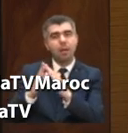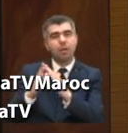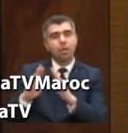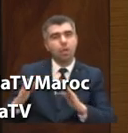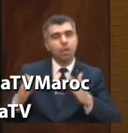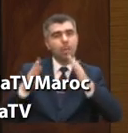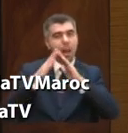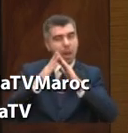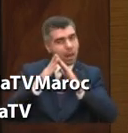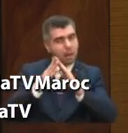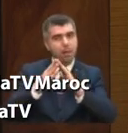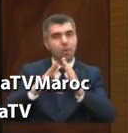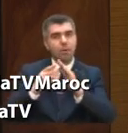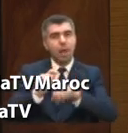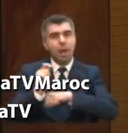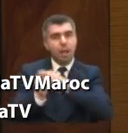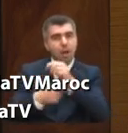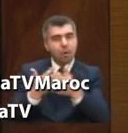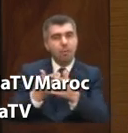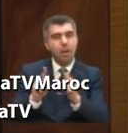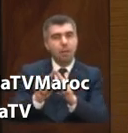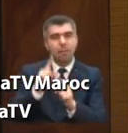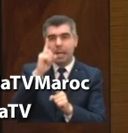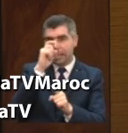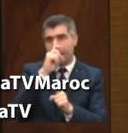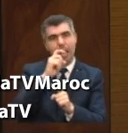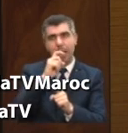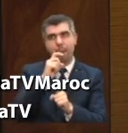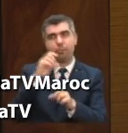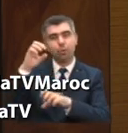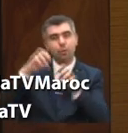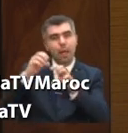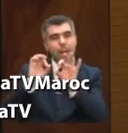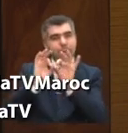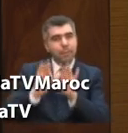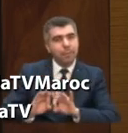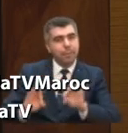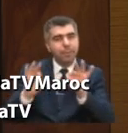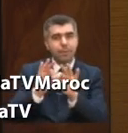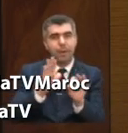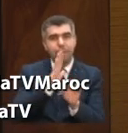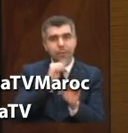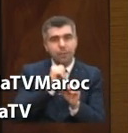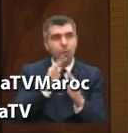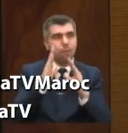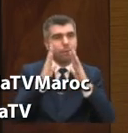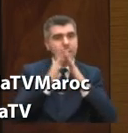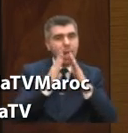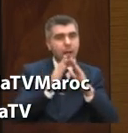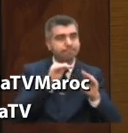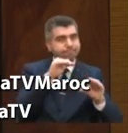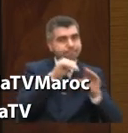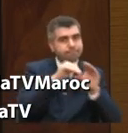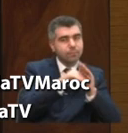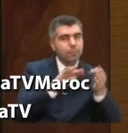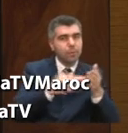الماشية الذين تضاعفت معاناتهم بفعل الجائحة والجفاف وكذا الإجراءات المرتبطة بالحجر الصحي. فلا